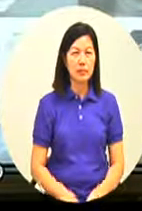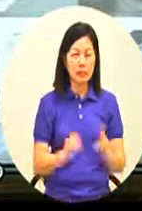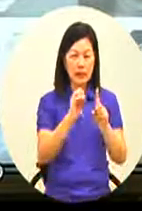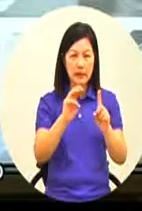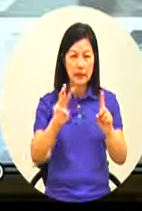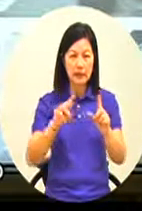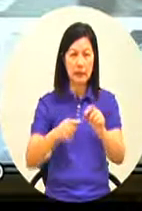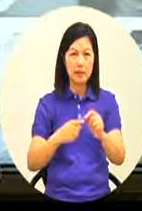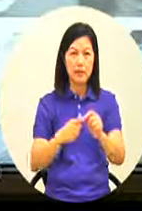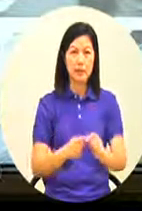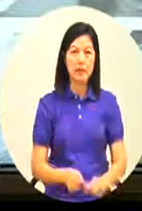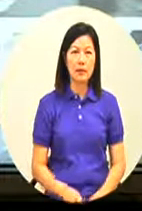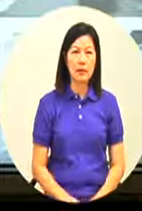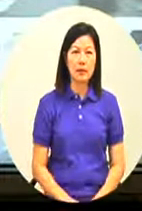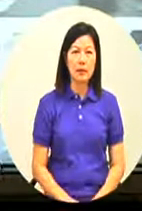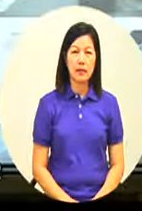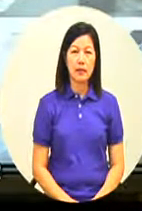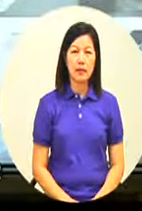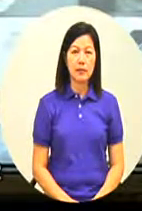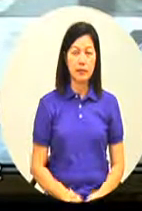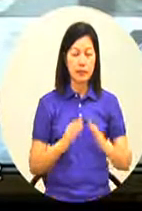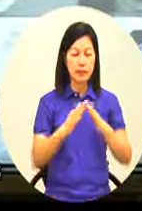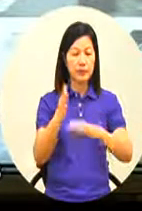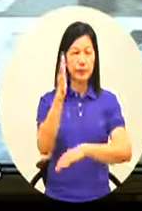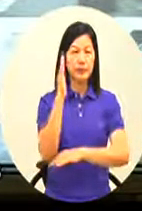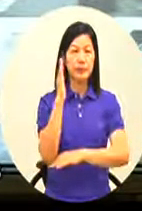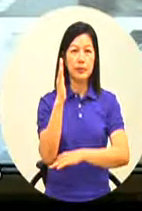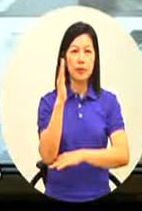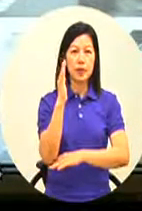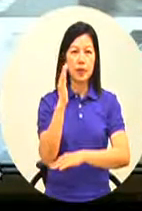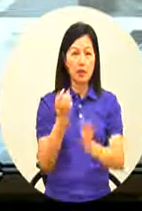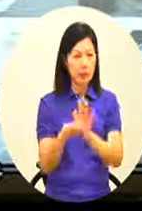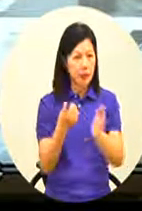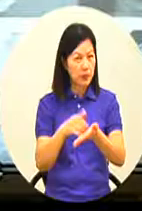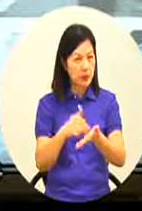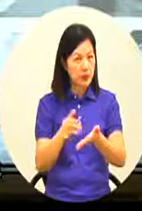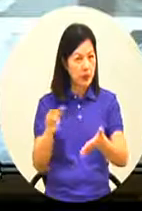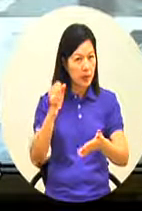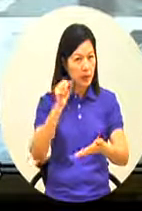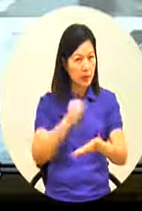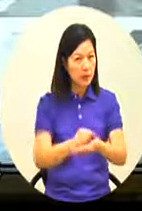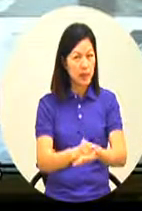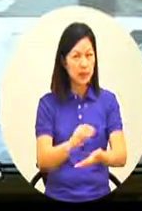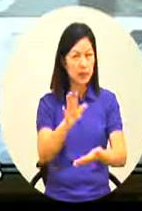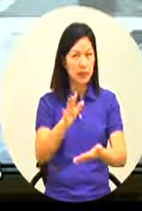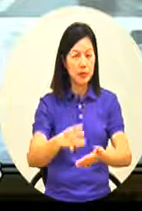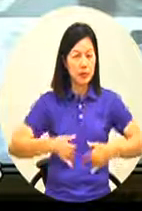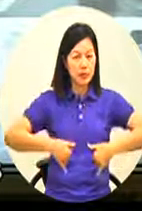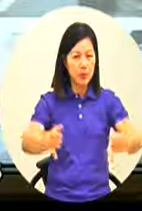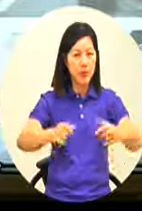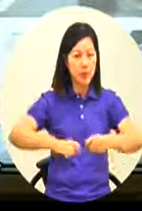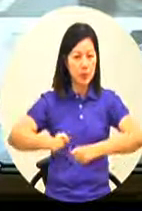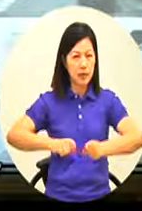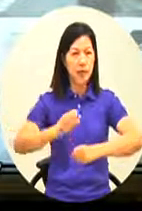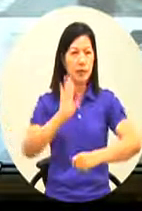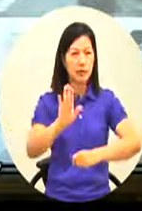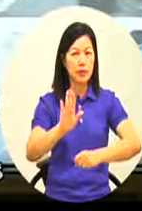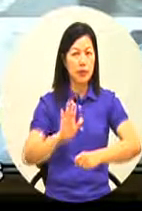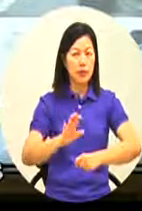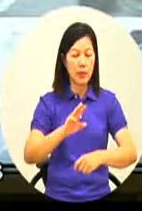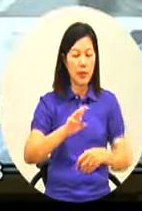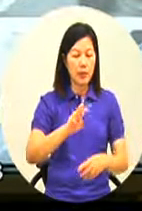103年市政府编定的这个道路开辟计划 M 型